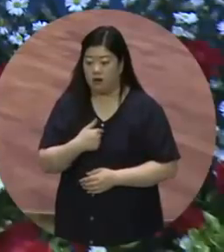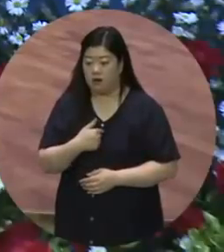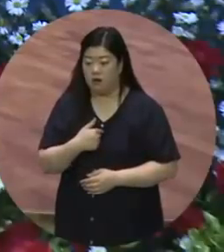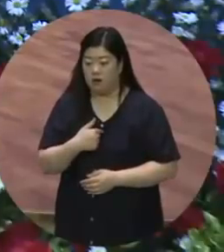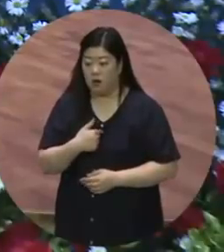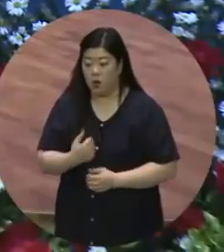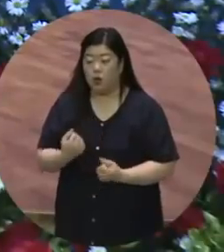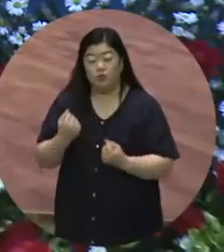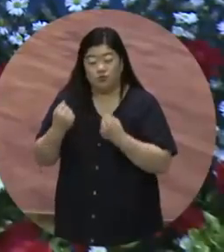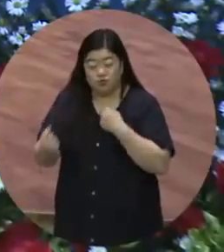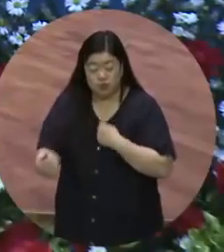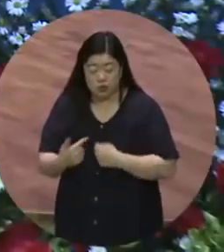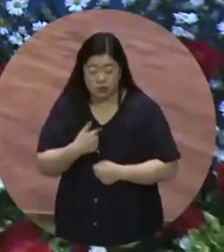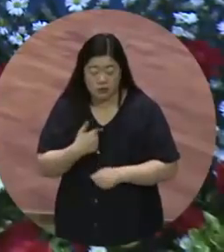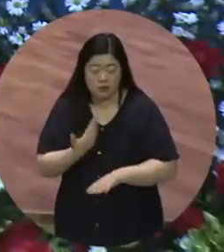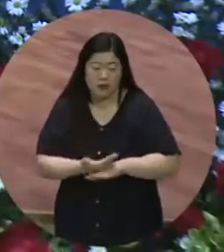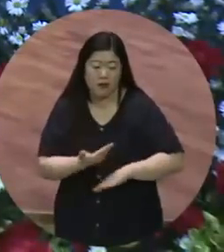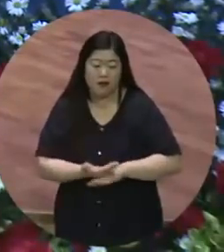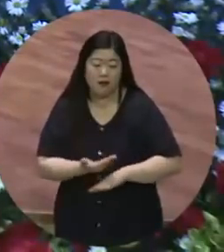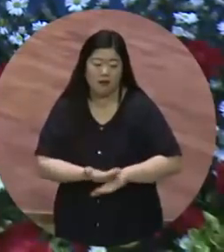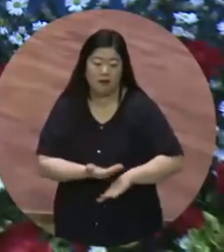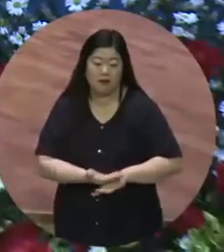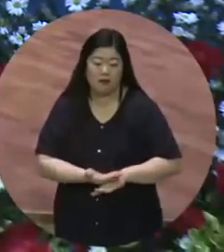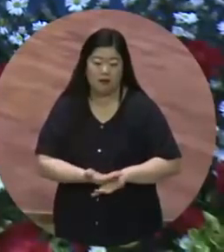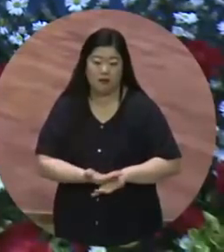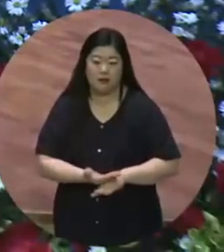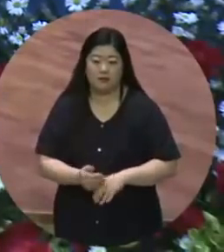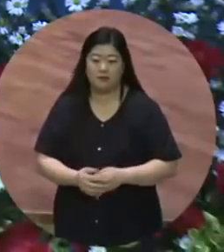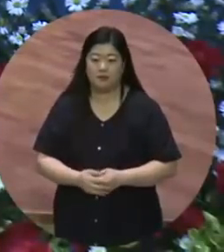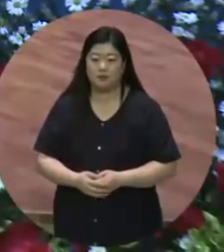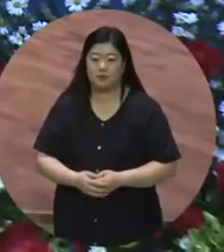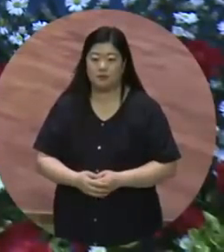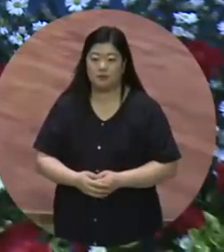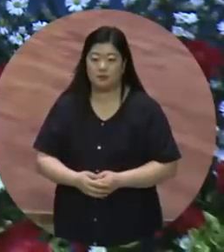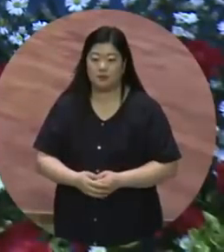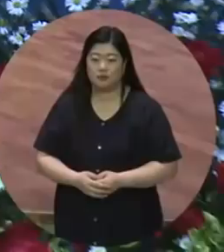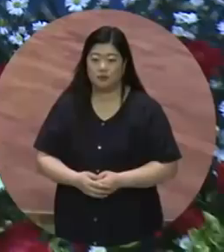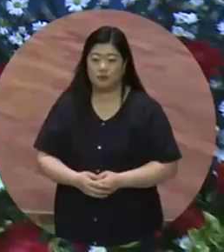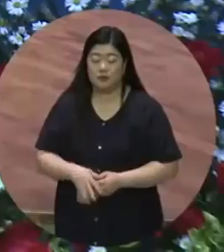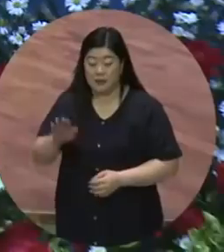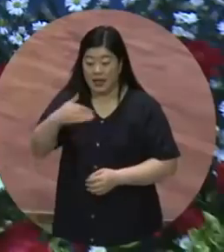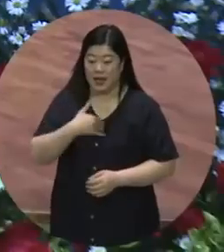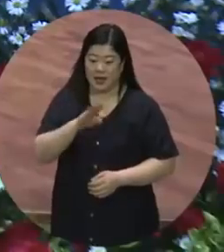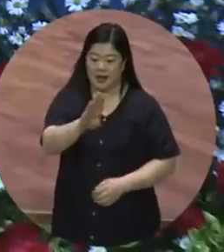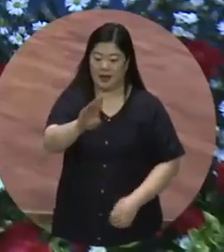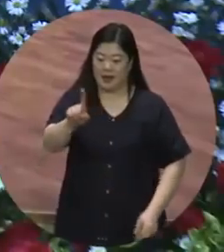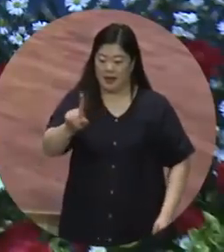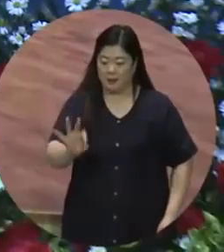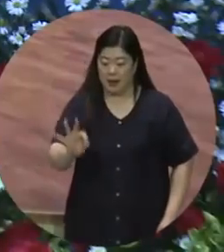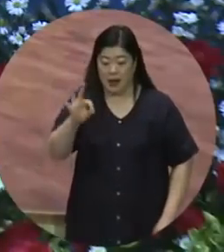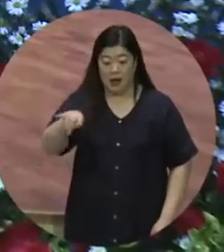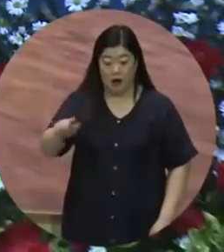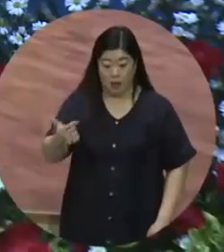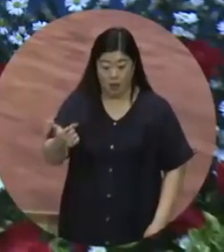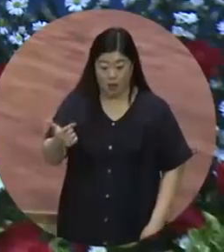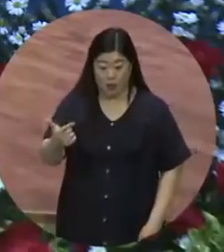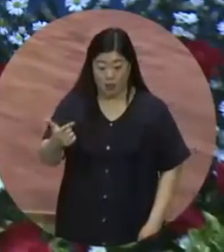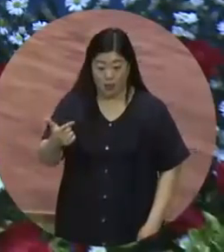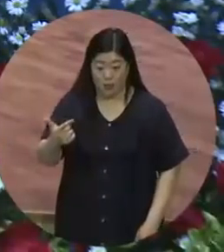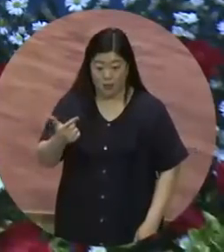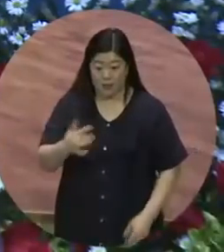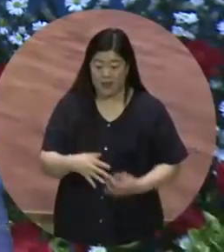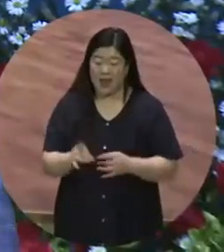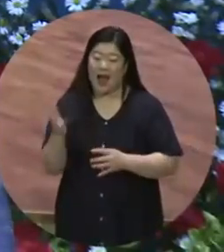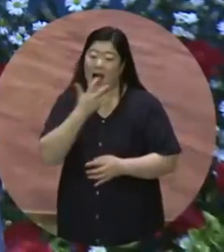기도하기가. 뭐 내가 안 하니까 뭐 입술 맡기니까 막 영과 영과 기도하니까 뭐 나는 편안한 거예요. 뭐 생각할 필요도 없고 계속